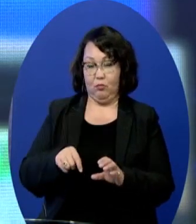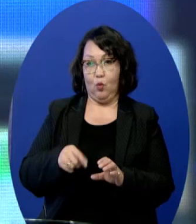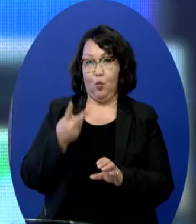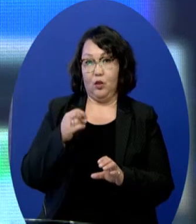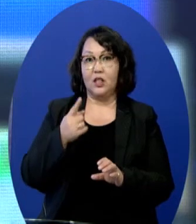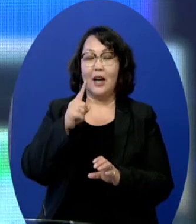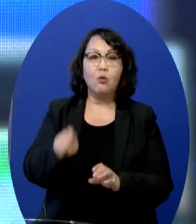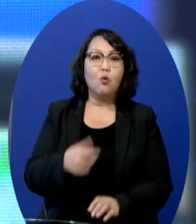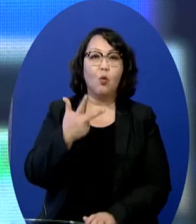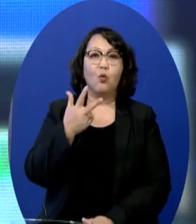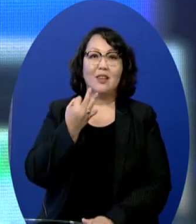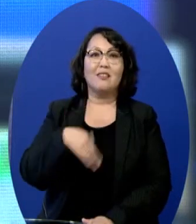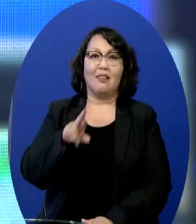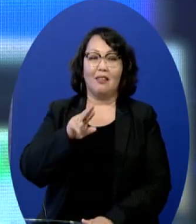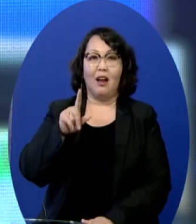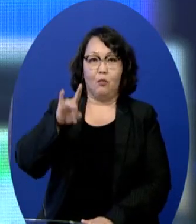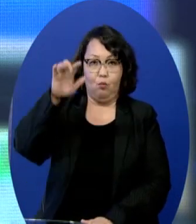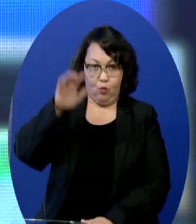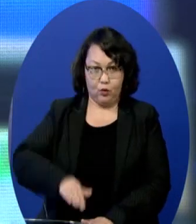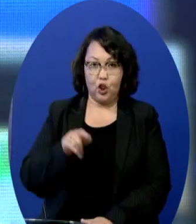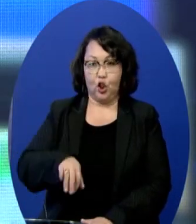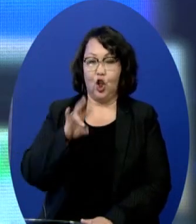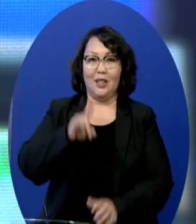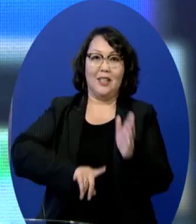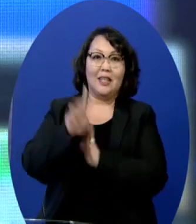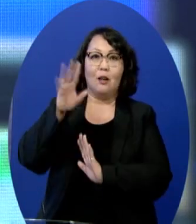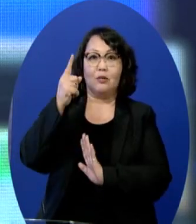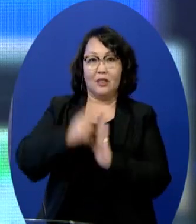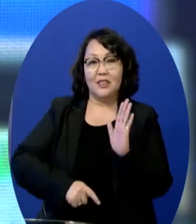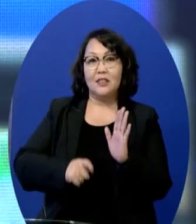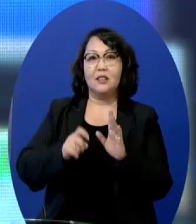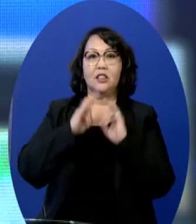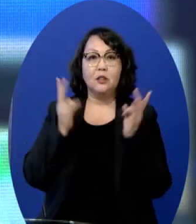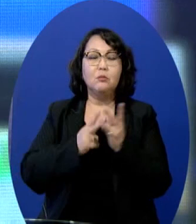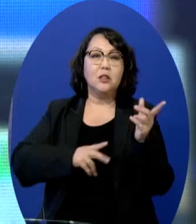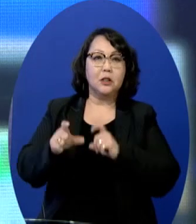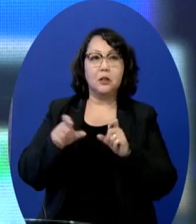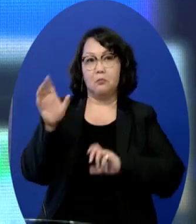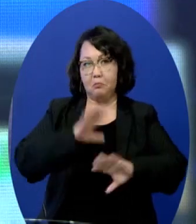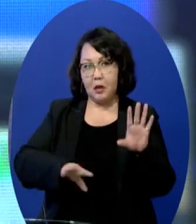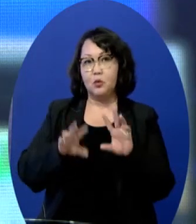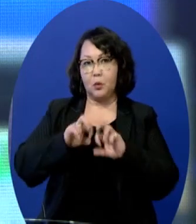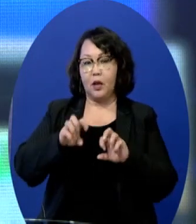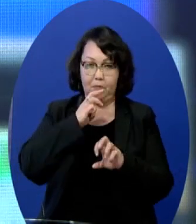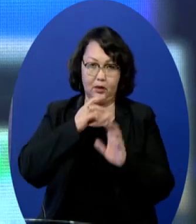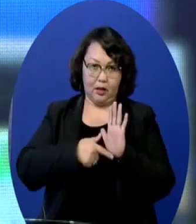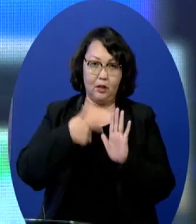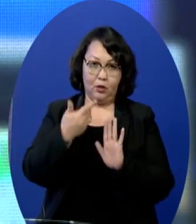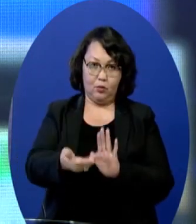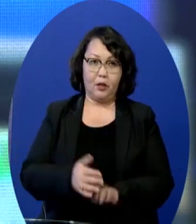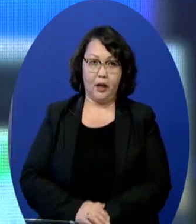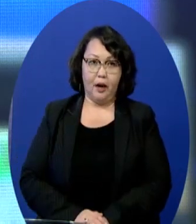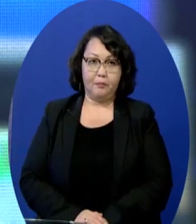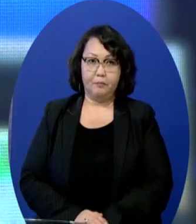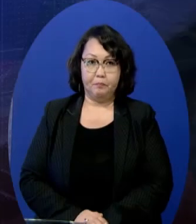1.3 их найд төгрөгөөр буурсан байна. Энэ оны эхний 11 сарын нийгэм эдийн засгийн голлох статистик мэдээллийг одоо үзэгчдэд хүргэе.